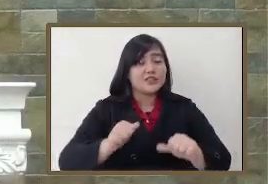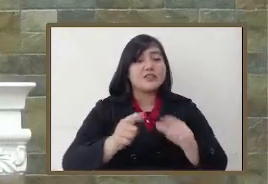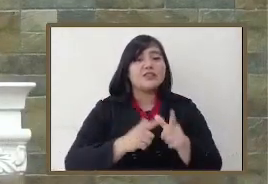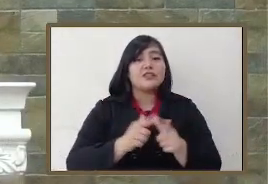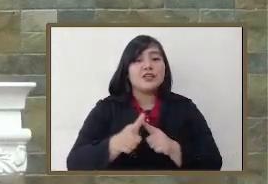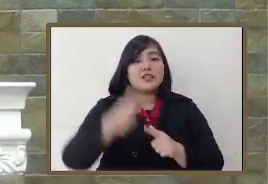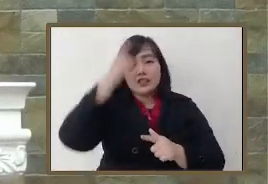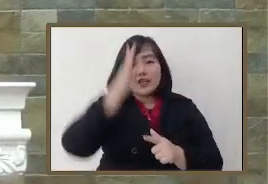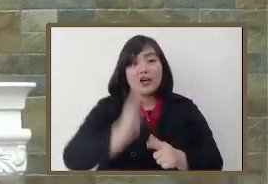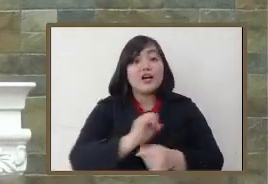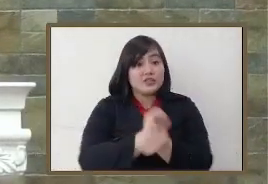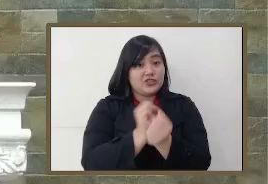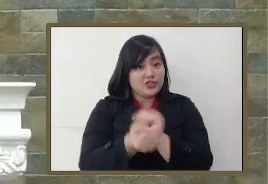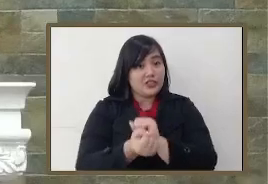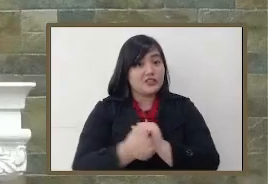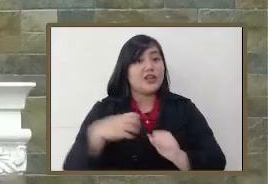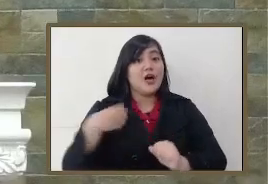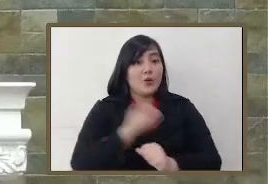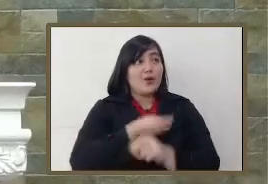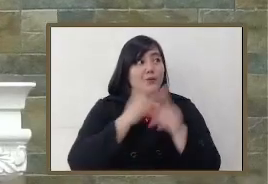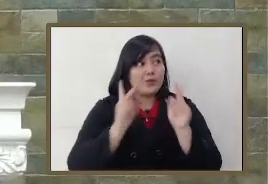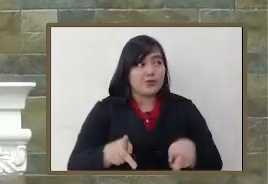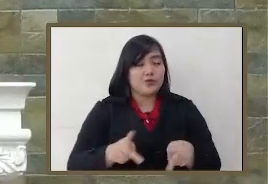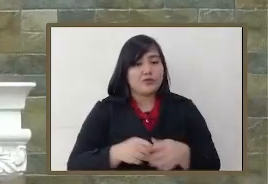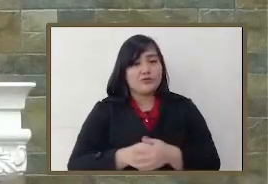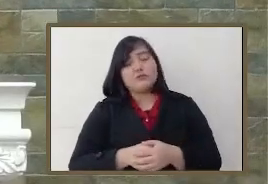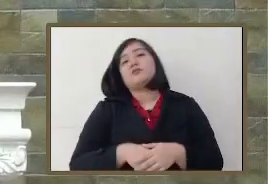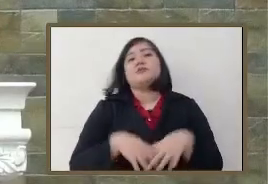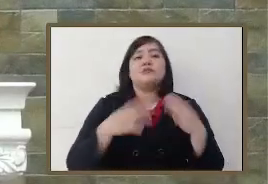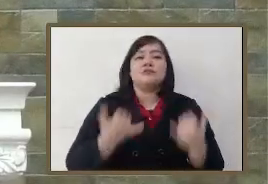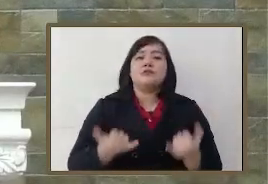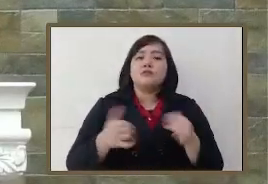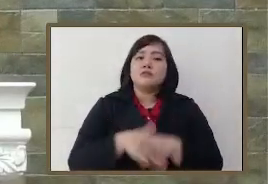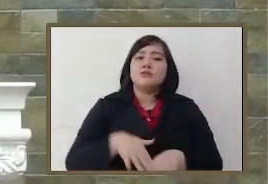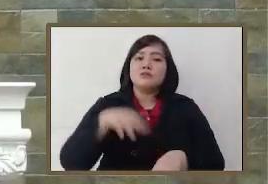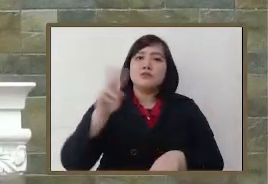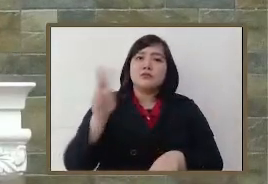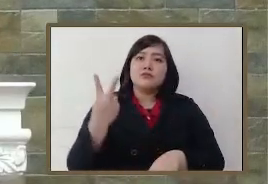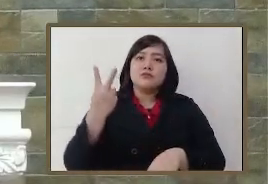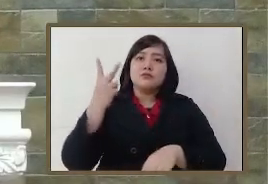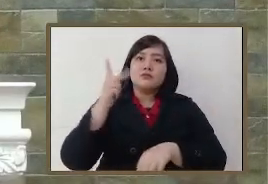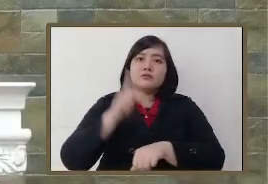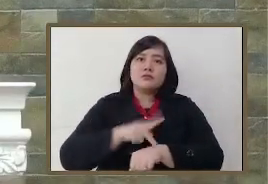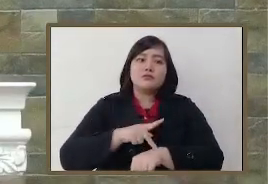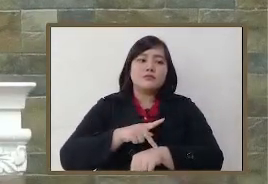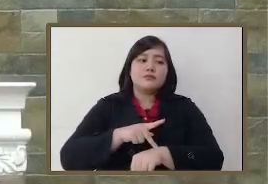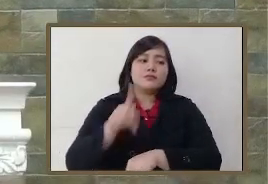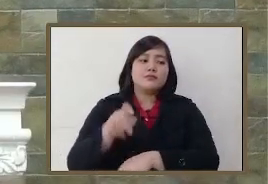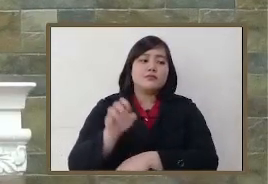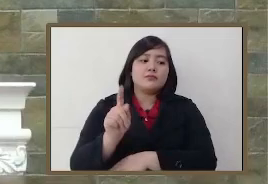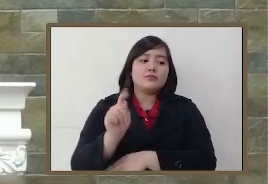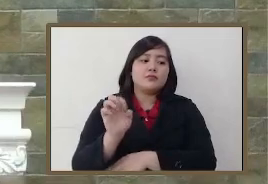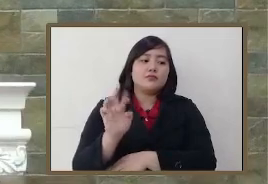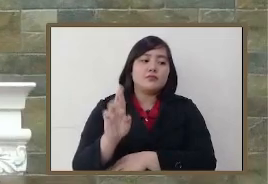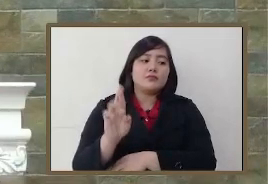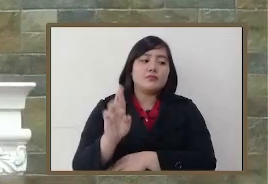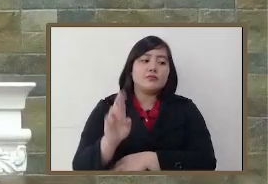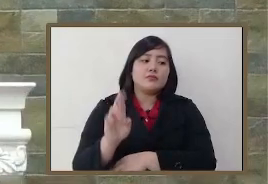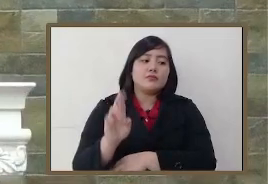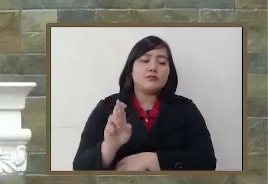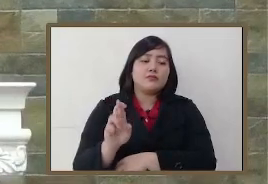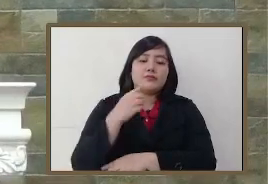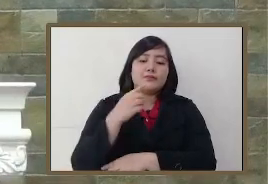Let's go back to the book of 2 Peter, mga kapatid. Alright? Sabi ng Biblia, add to your faith